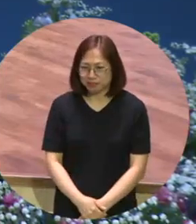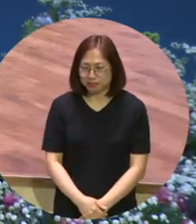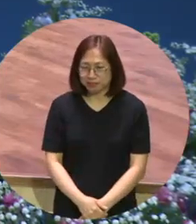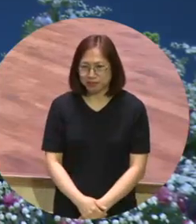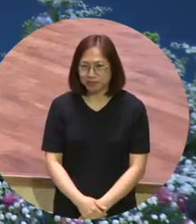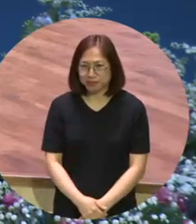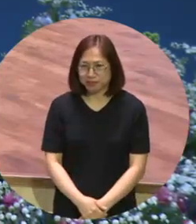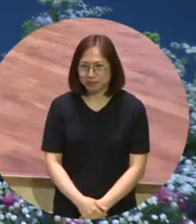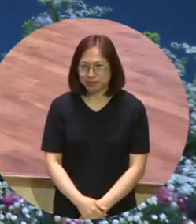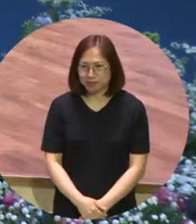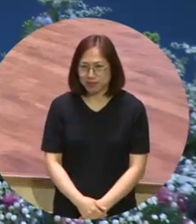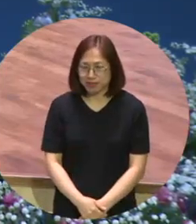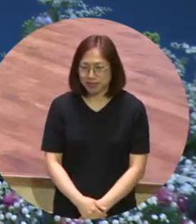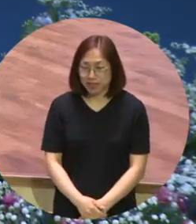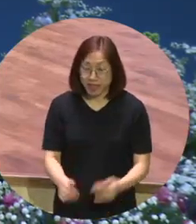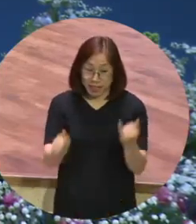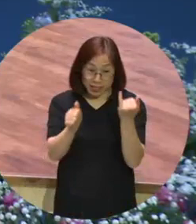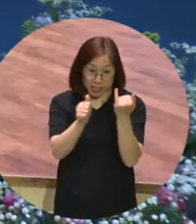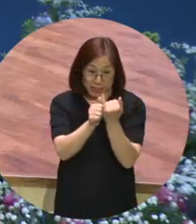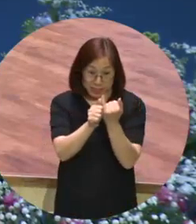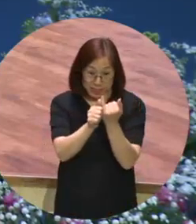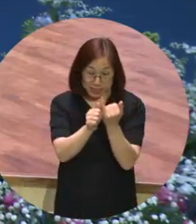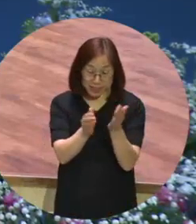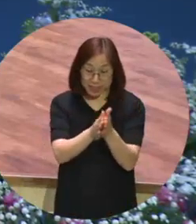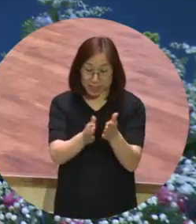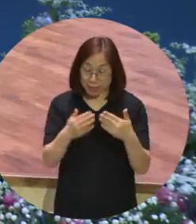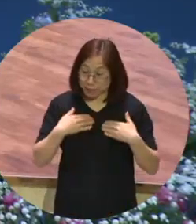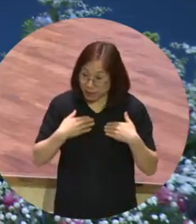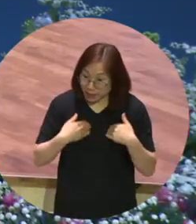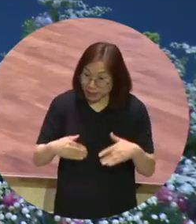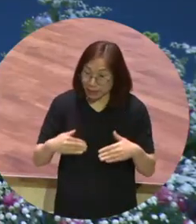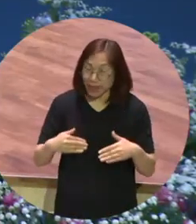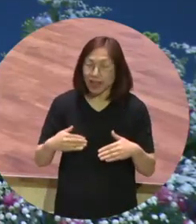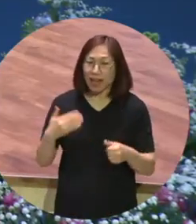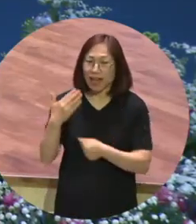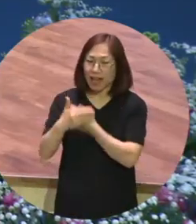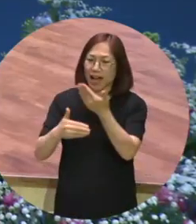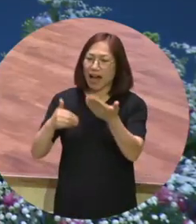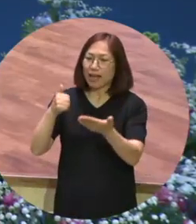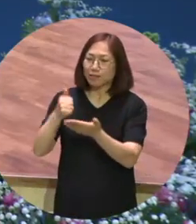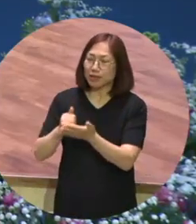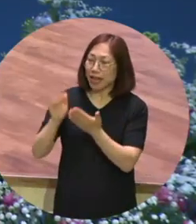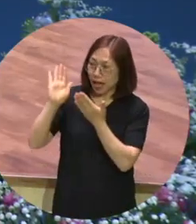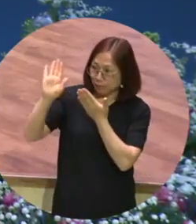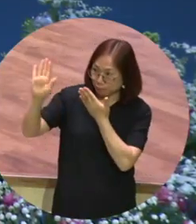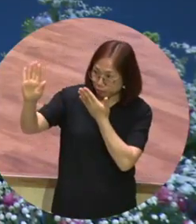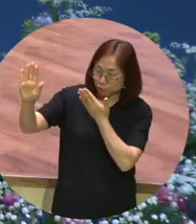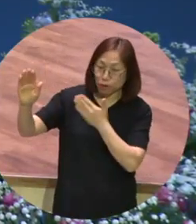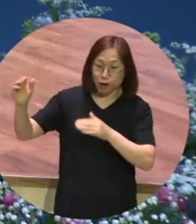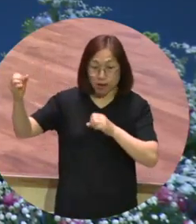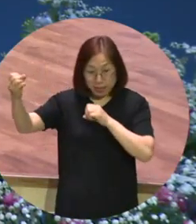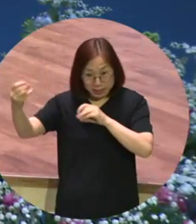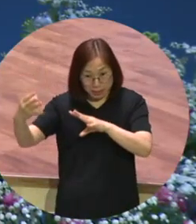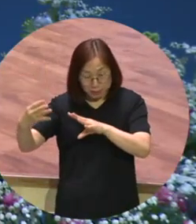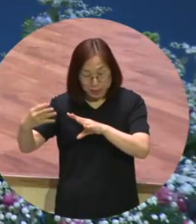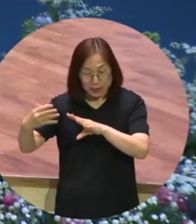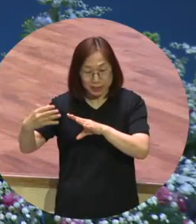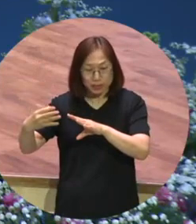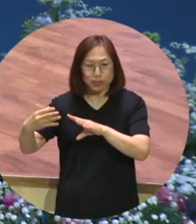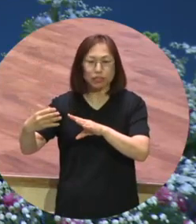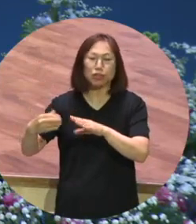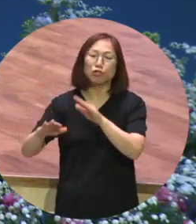미약하면서 하나님 하실 좋게 말하면 영적으로 말하면 하나님 하실 거리를 두어야 돼요.